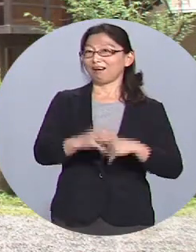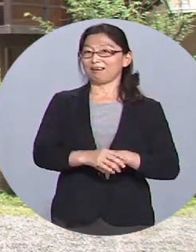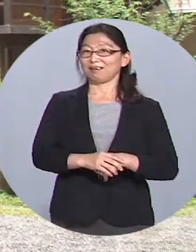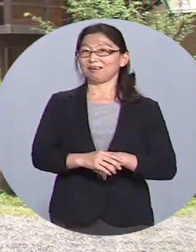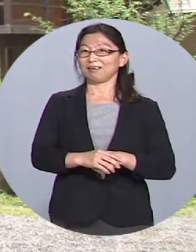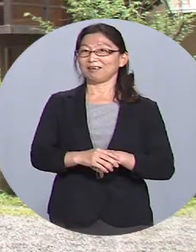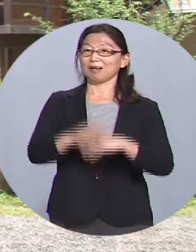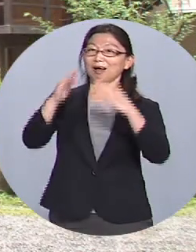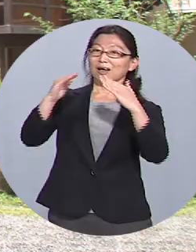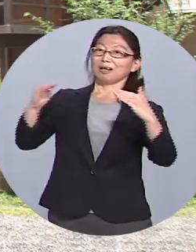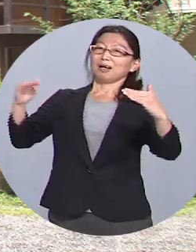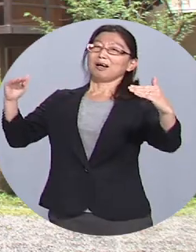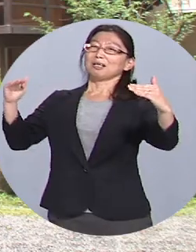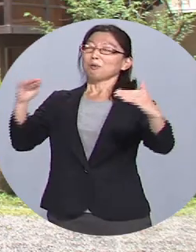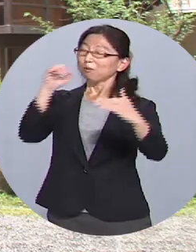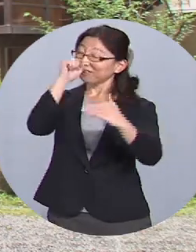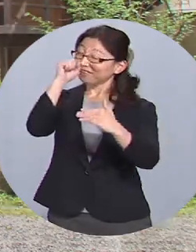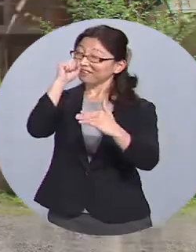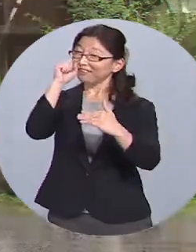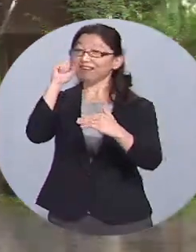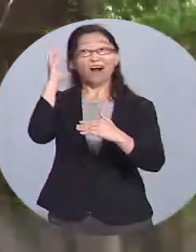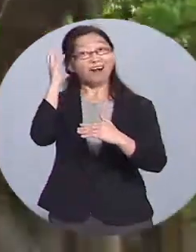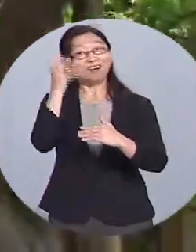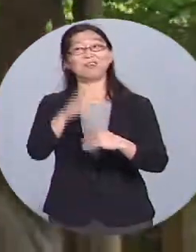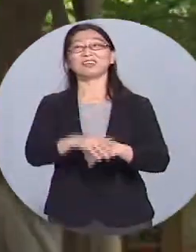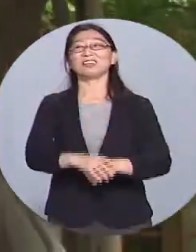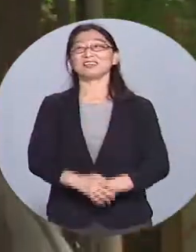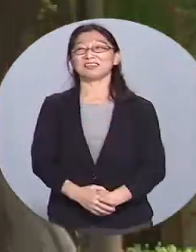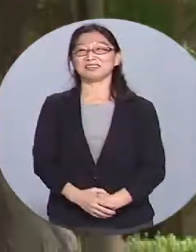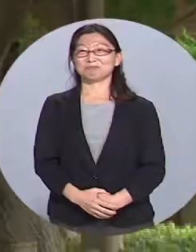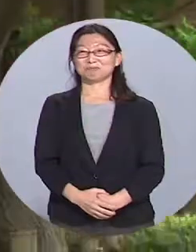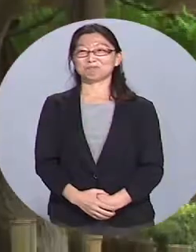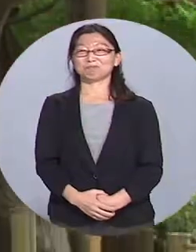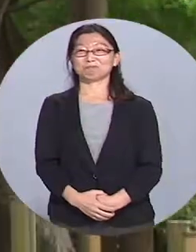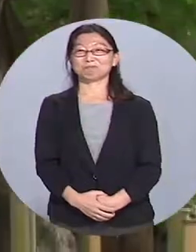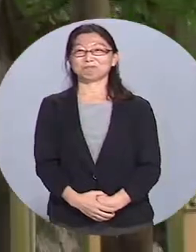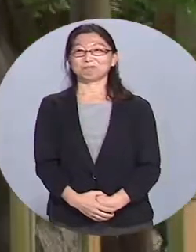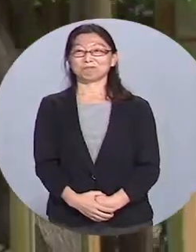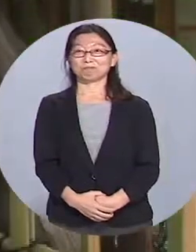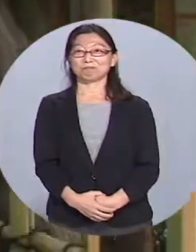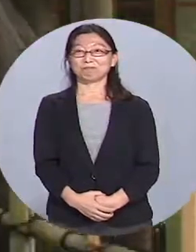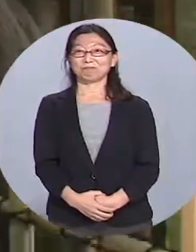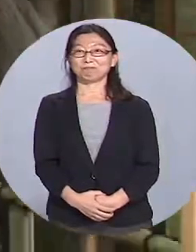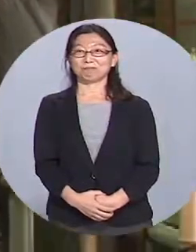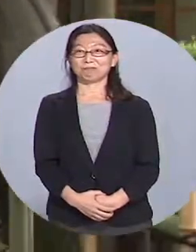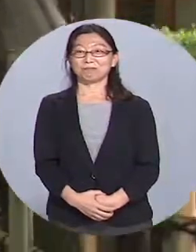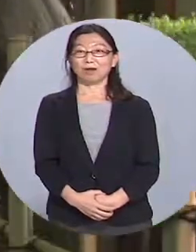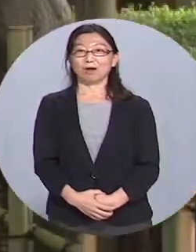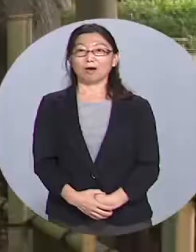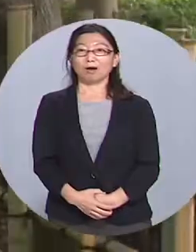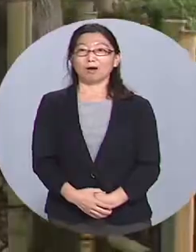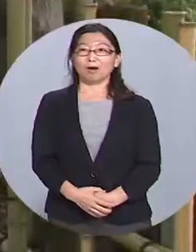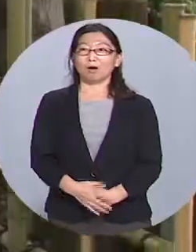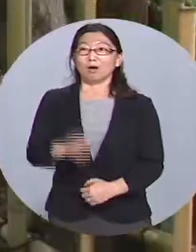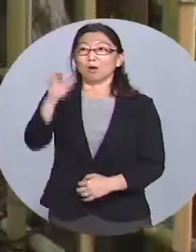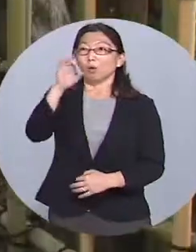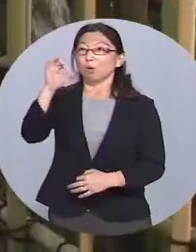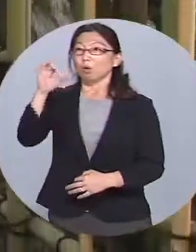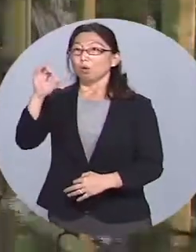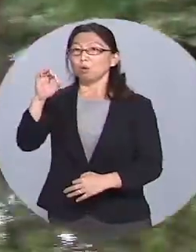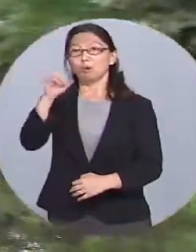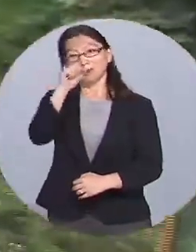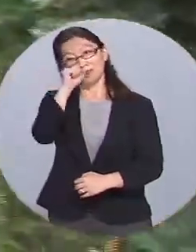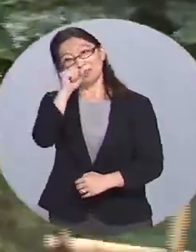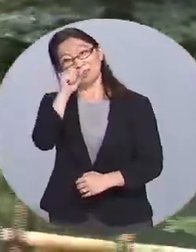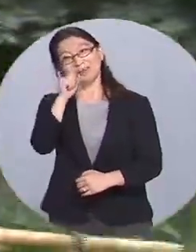物も趣があっていい味出てますね。いや本当どこ切り取っても絵になりますよね。